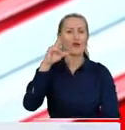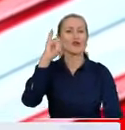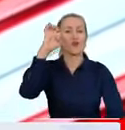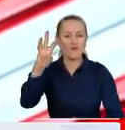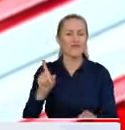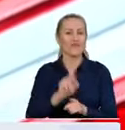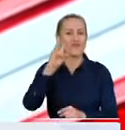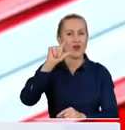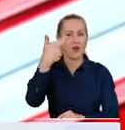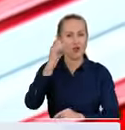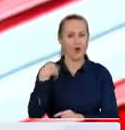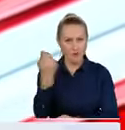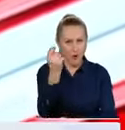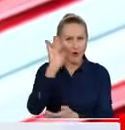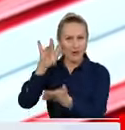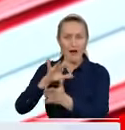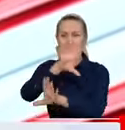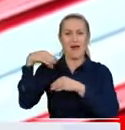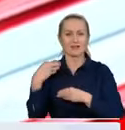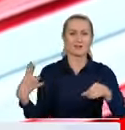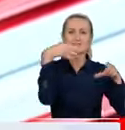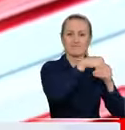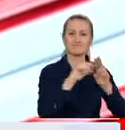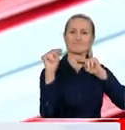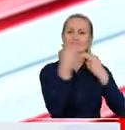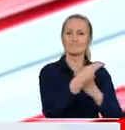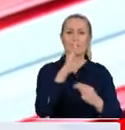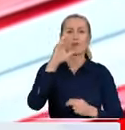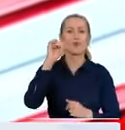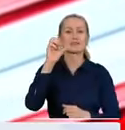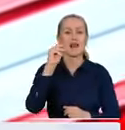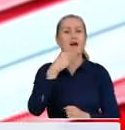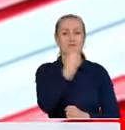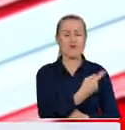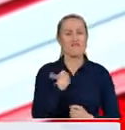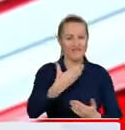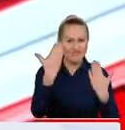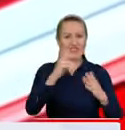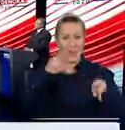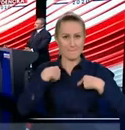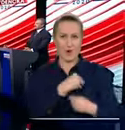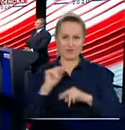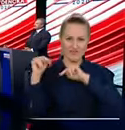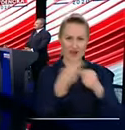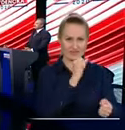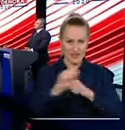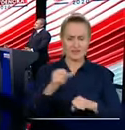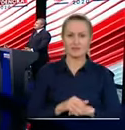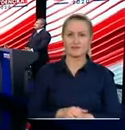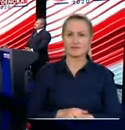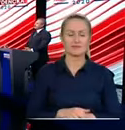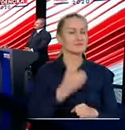Wilna i razem wrócimy do Brukseli i powiemy: witaj Europo, wracamy. Bardzo